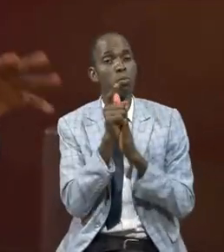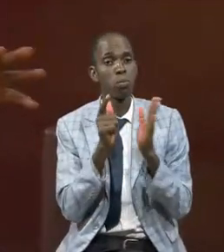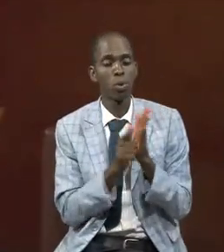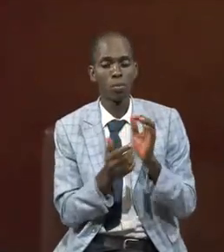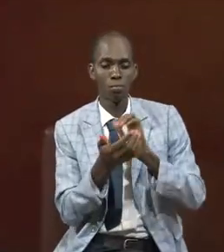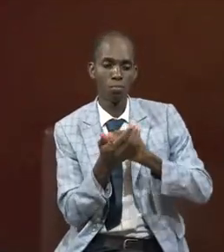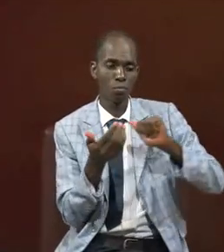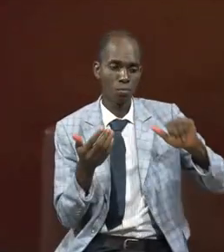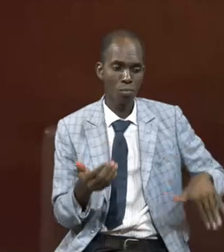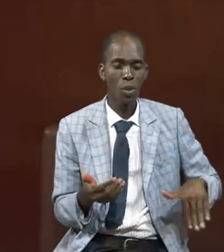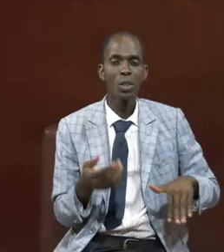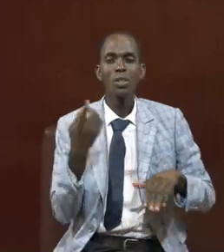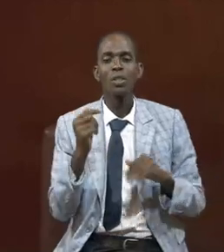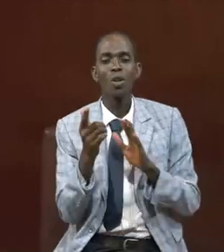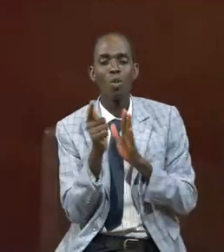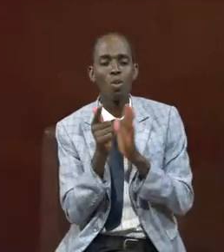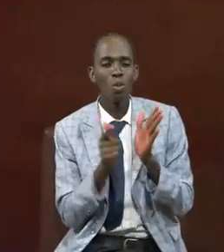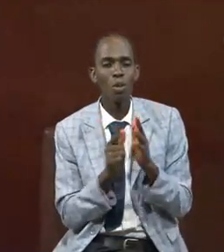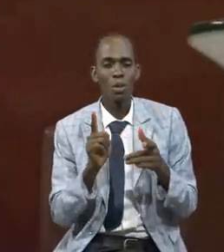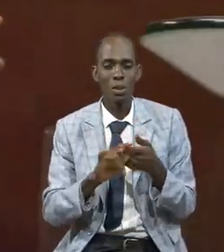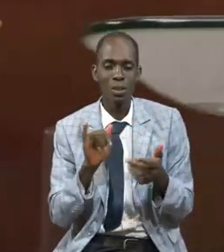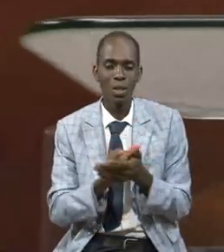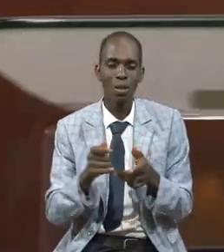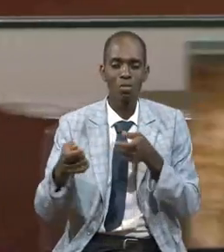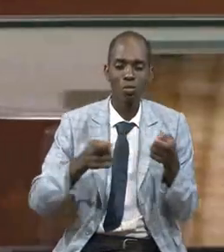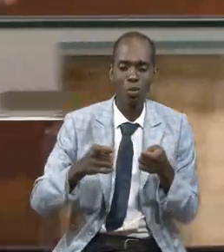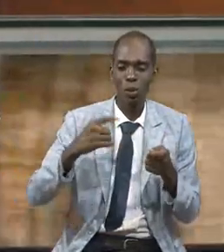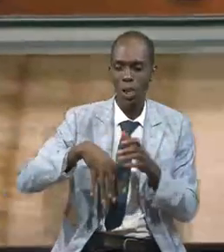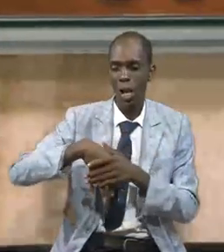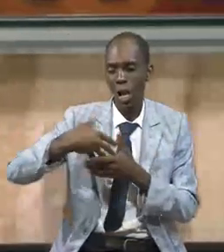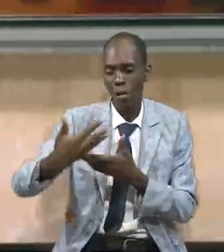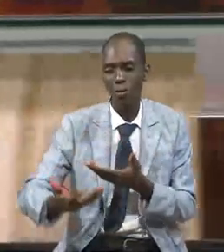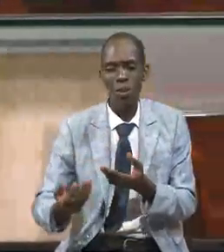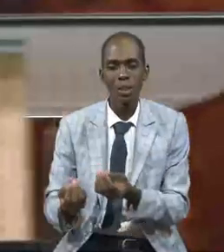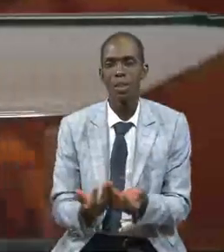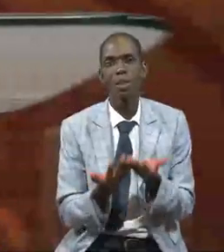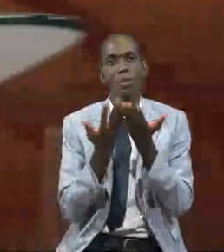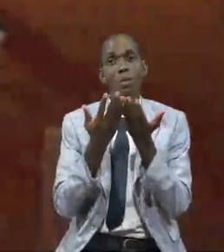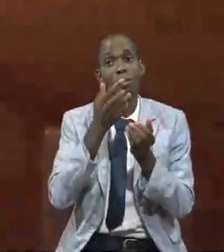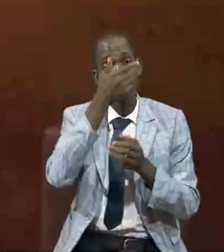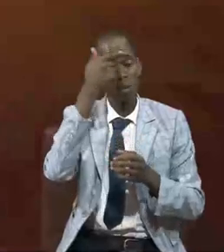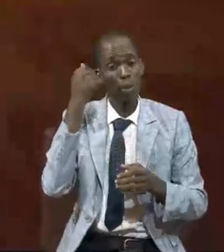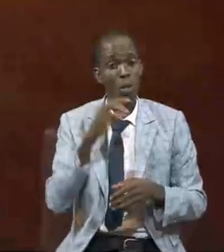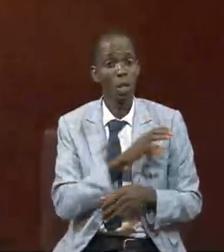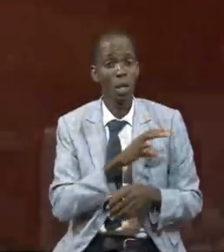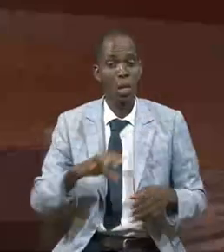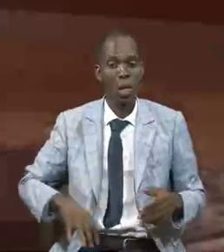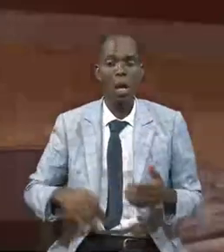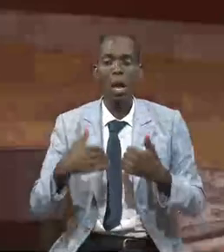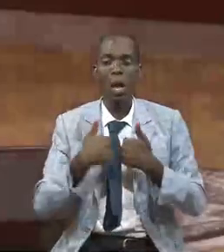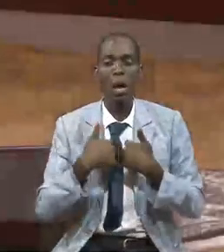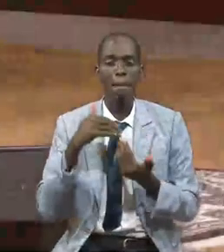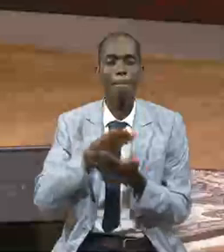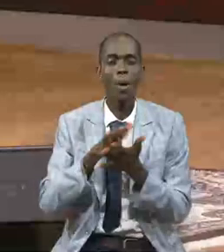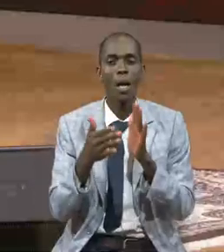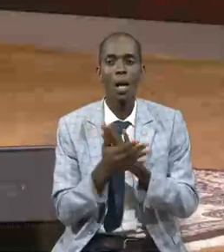contrôle ces sacrifices d'autel dans l'Ancien Testament sont abolis parce que Christ est